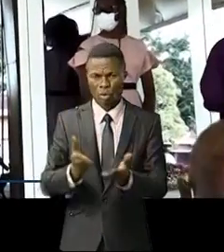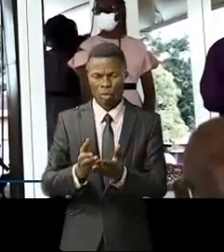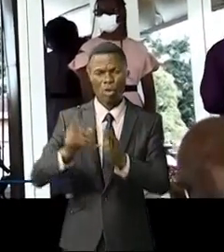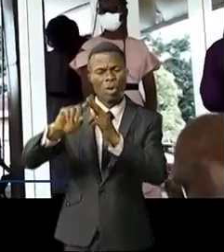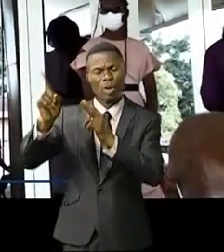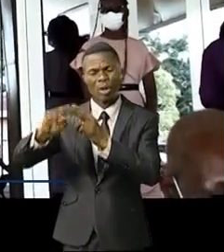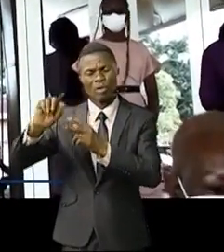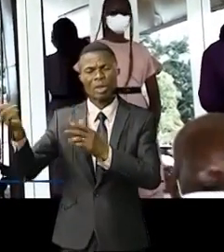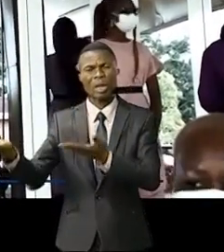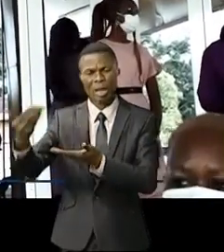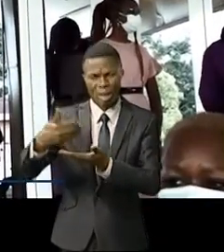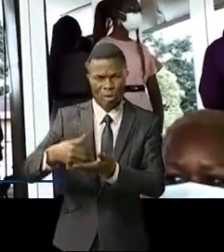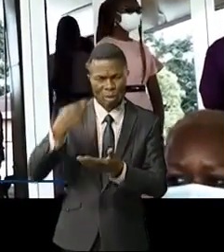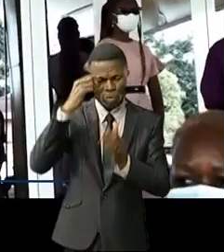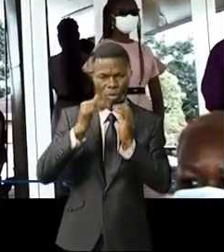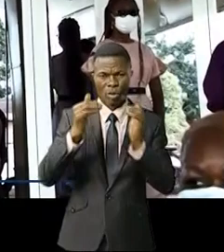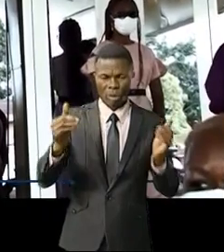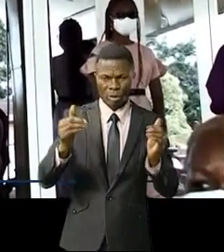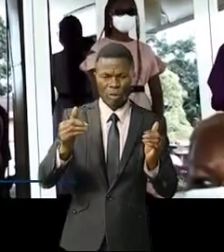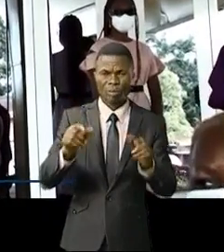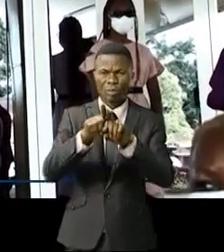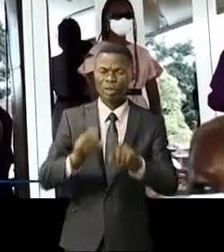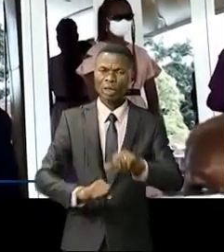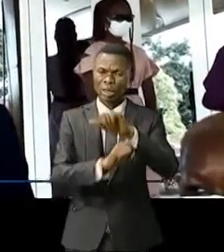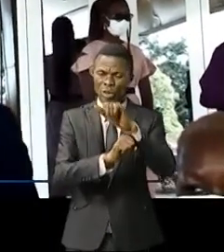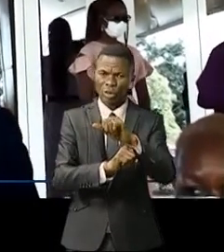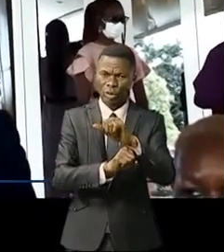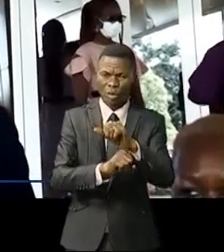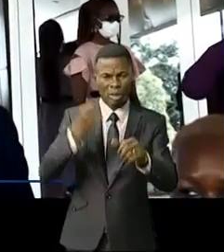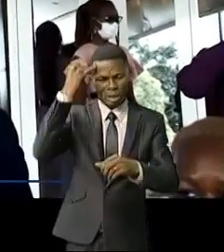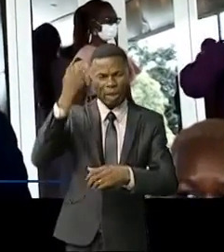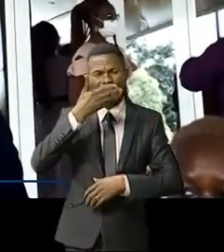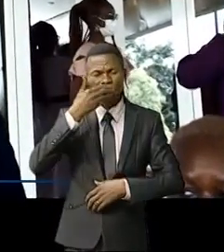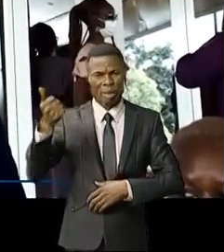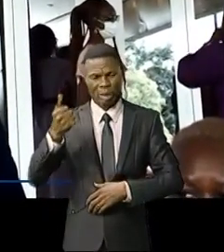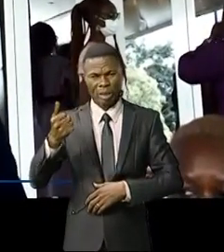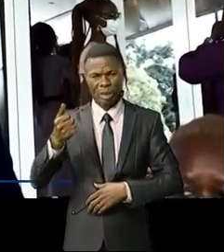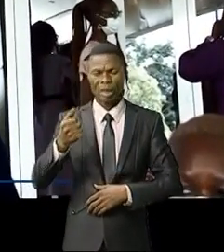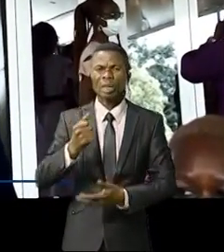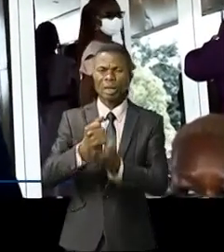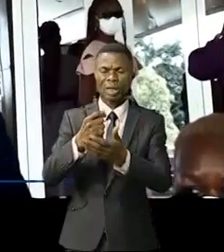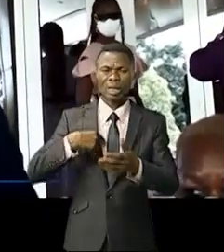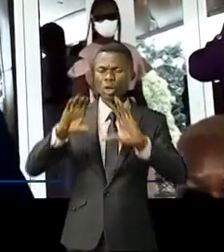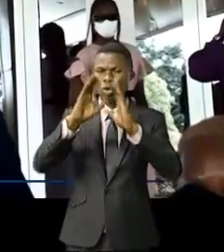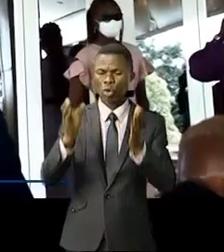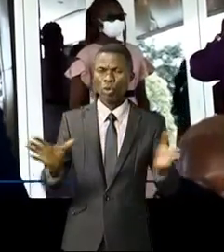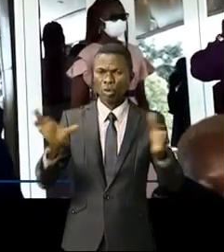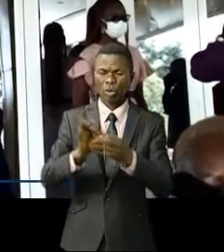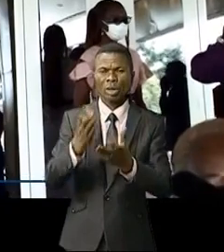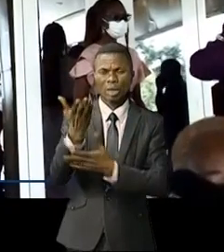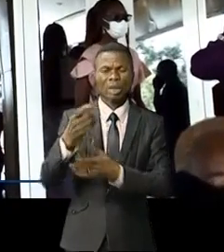égard le soutien que nous apportions à une initiative en particulier concernant deux communautés qui nous ont